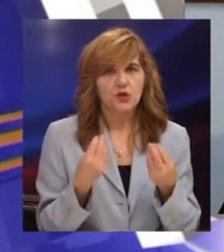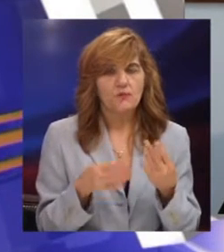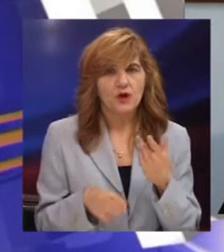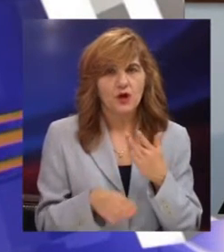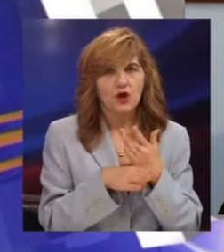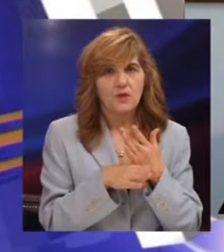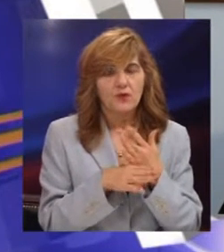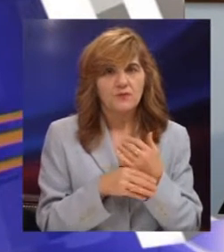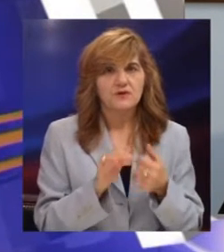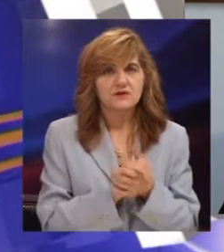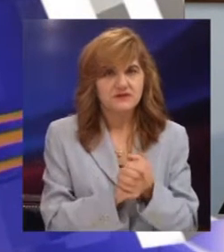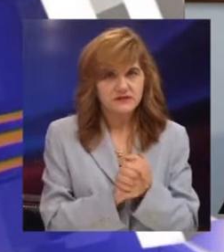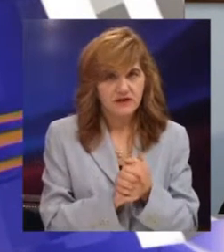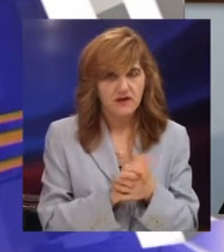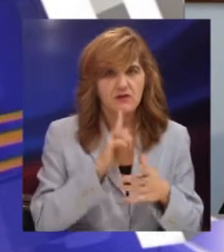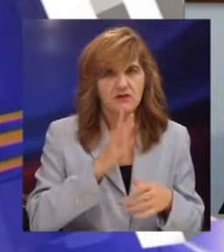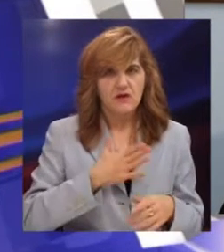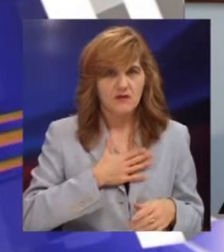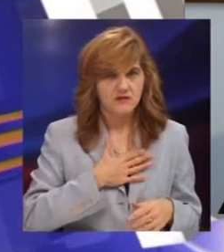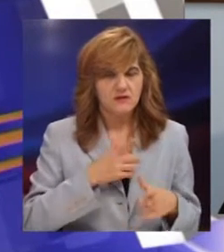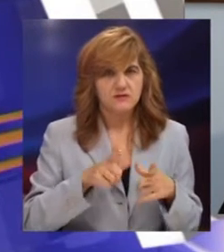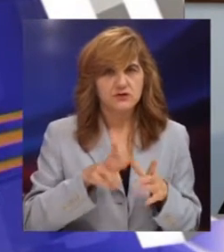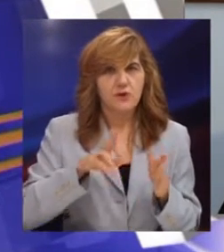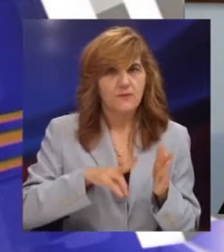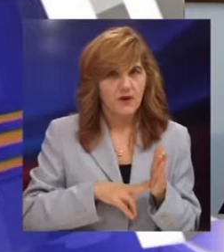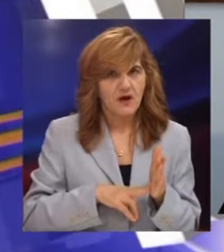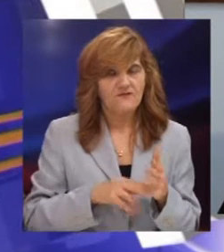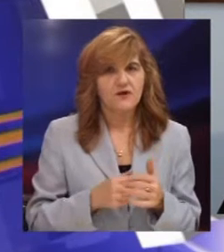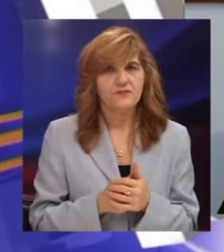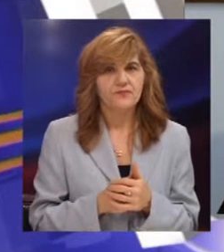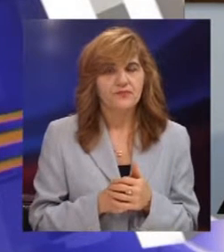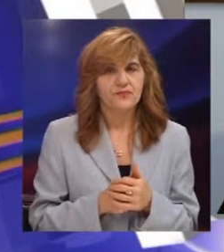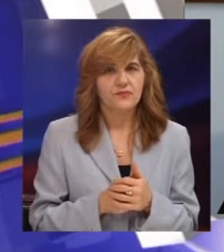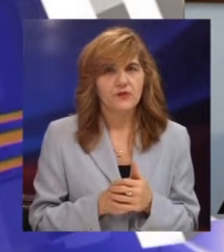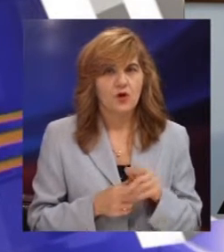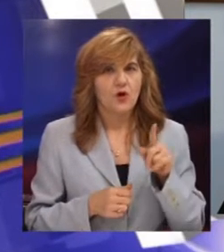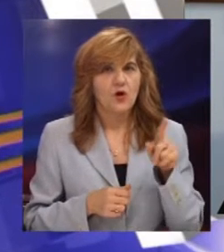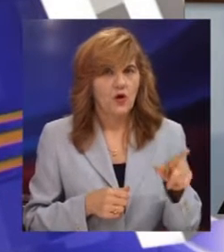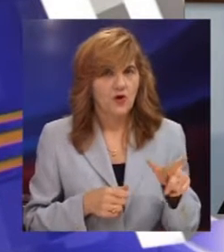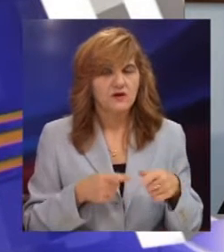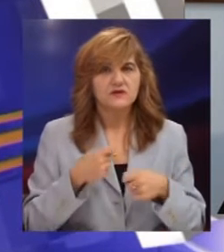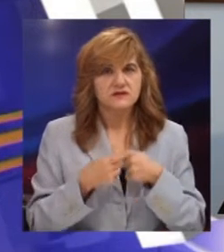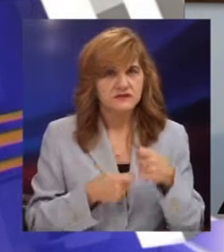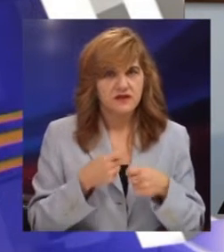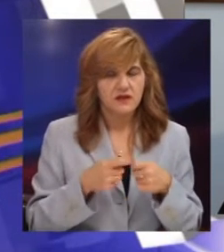dobre podrške u daljoj saradnji i ostvarivanju naših nacionalnih prava i oni